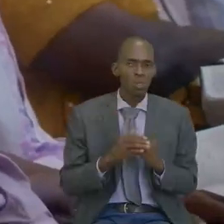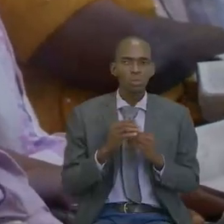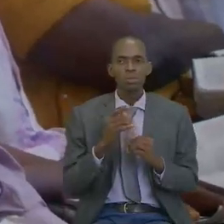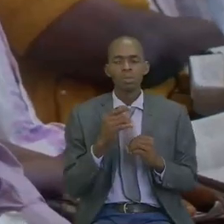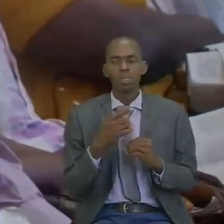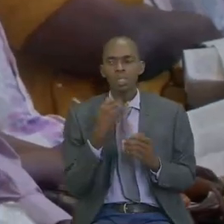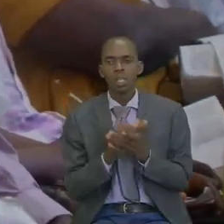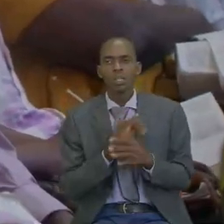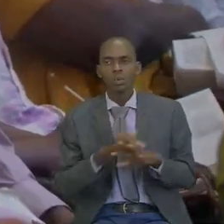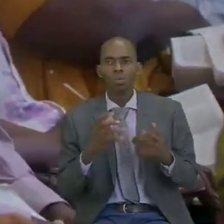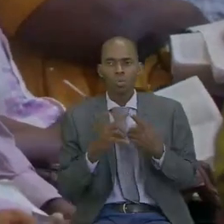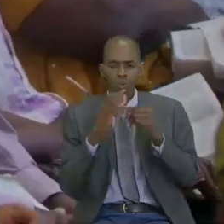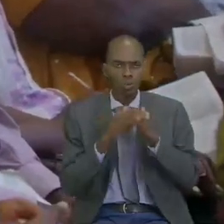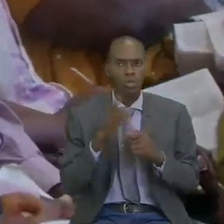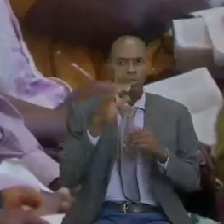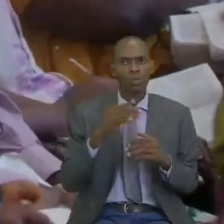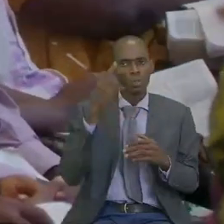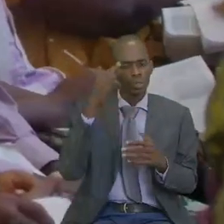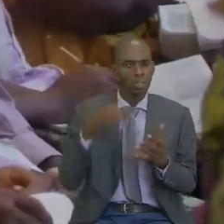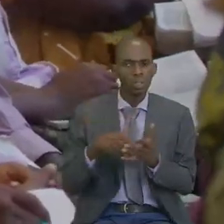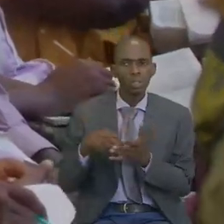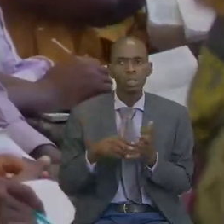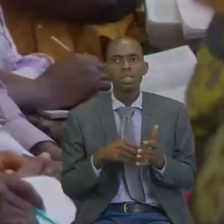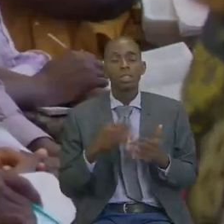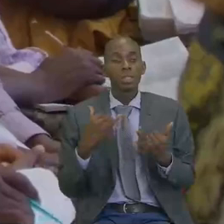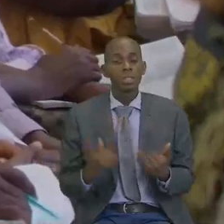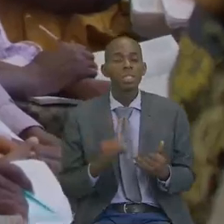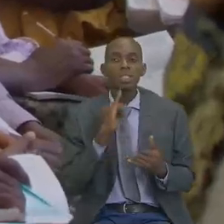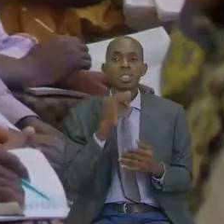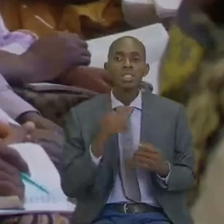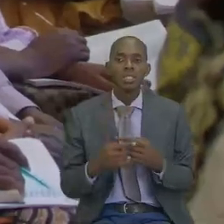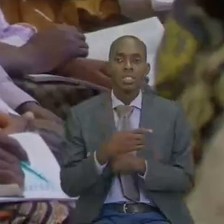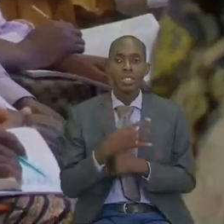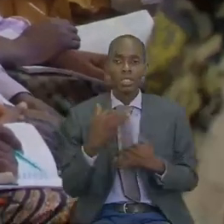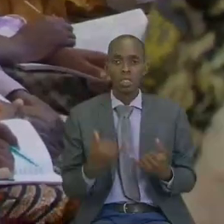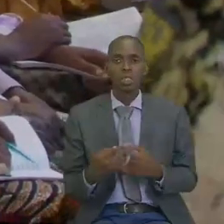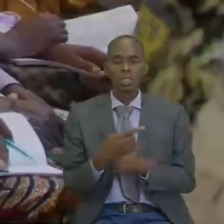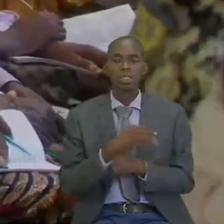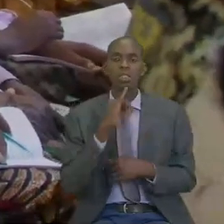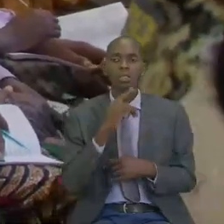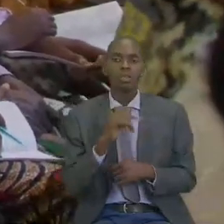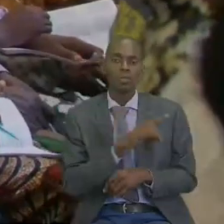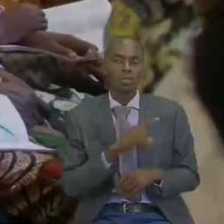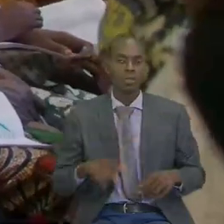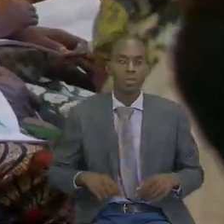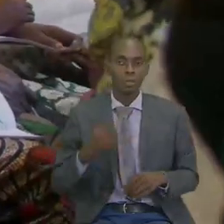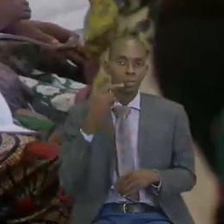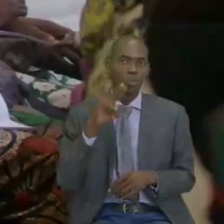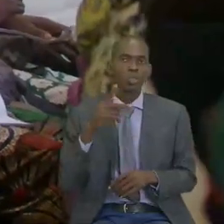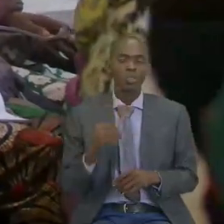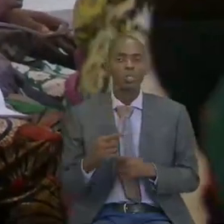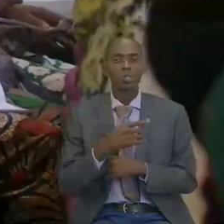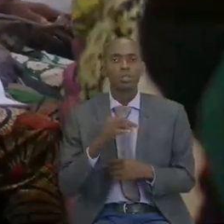pas, que voici le jour de l'homme. Mais le jour du Seigneur arrive. Jour, voici le jour de